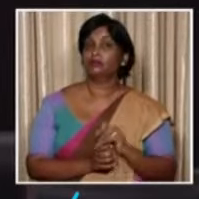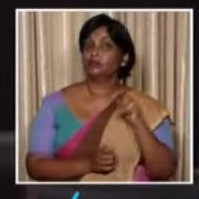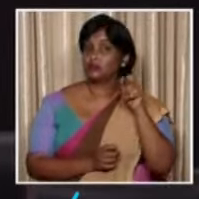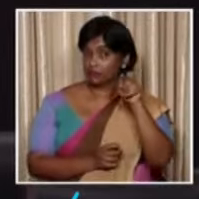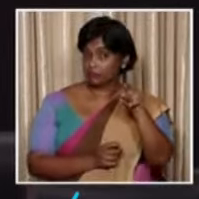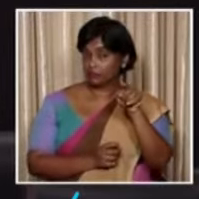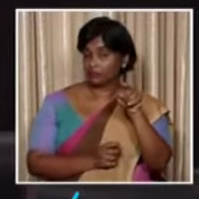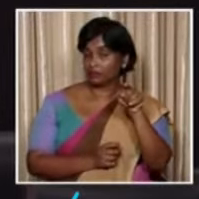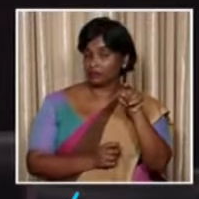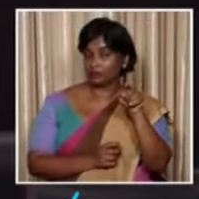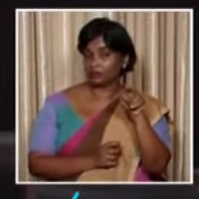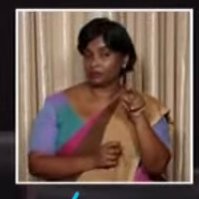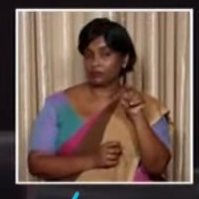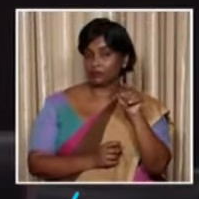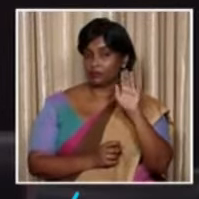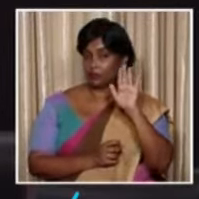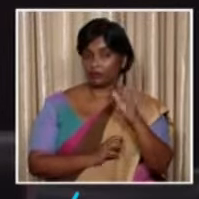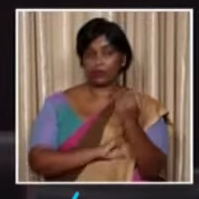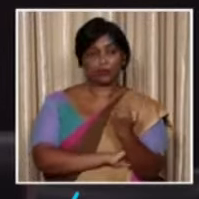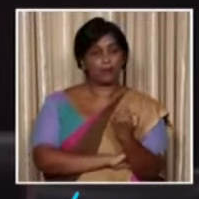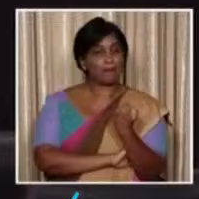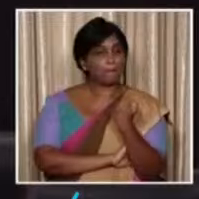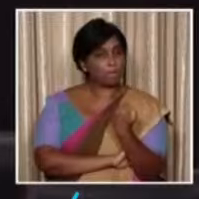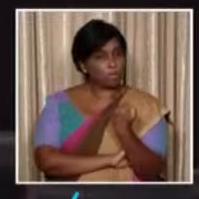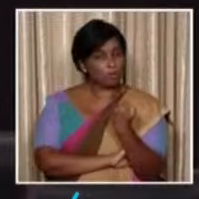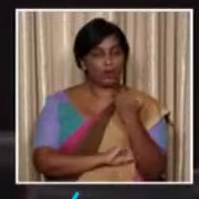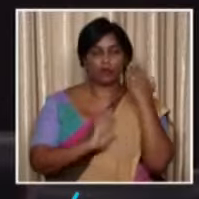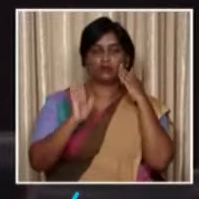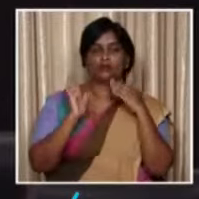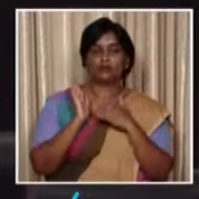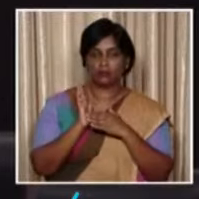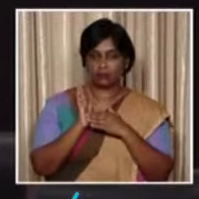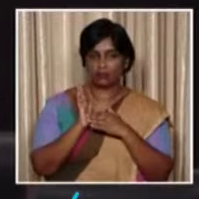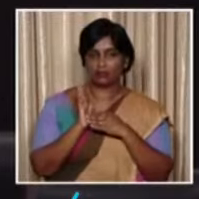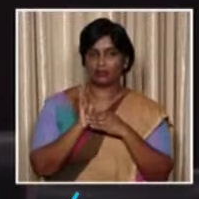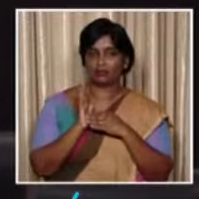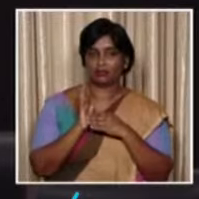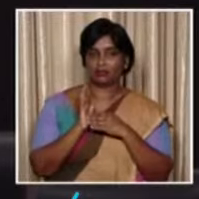ओहुटती न बलतल संबंधवत